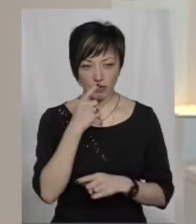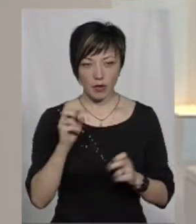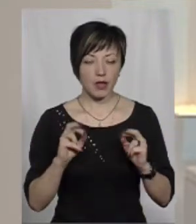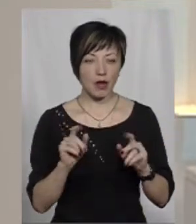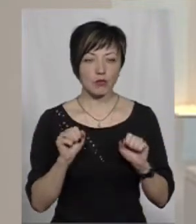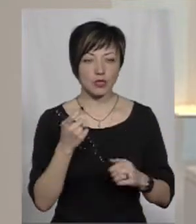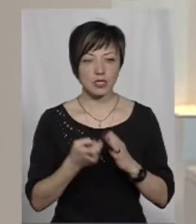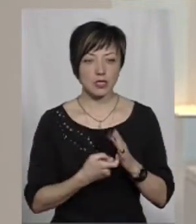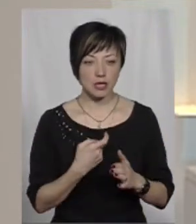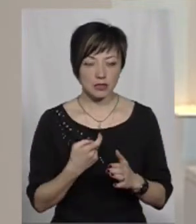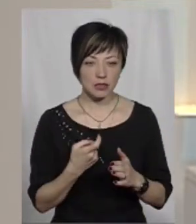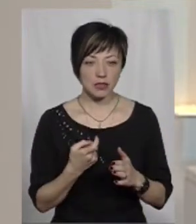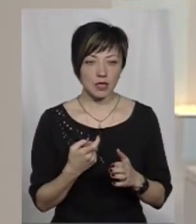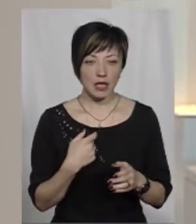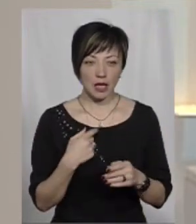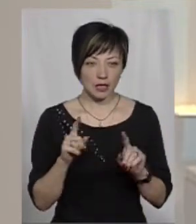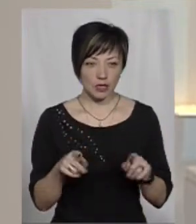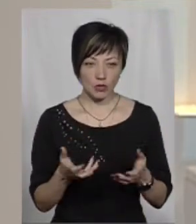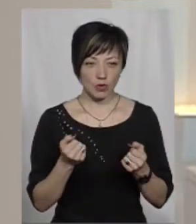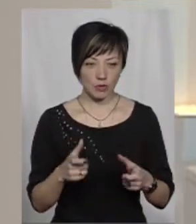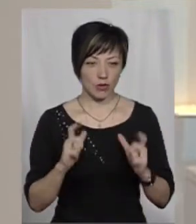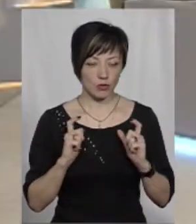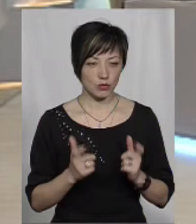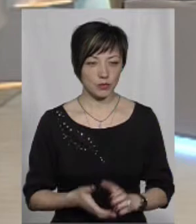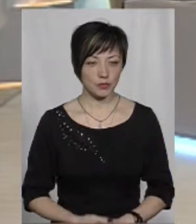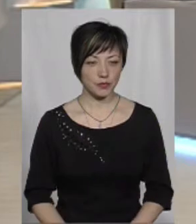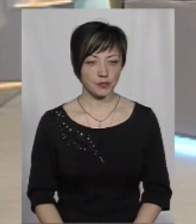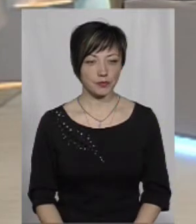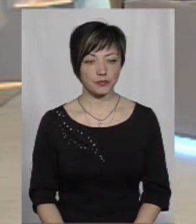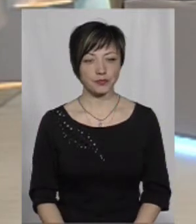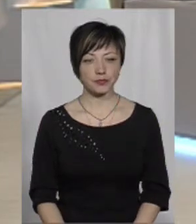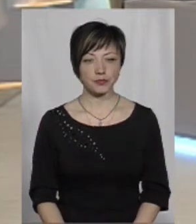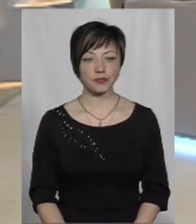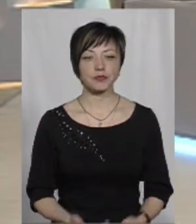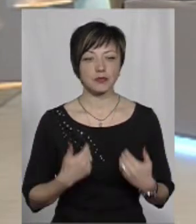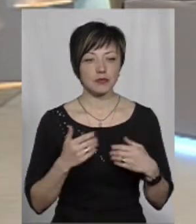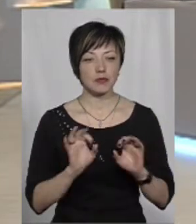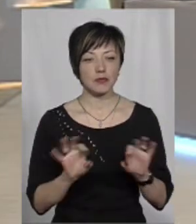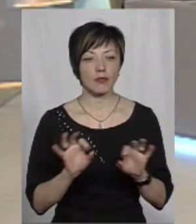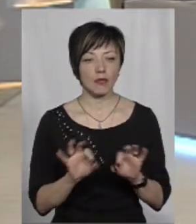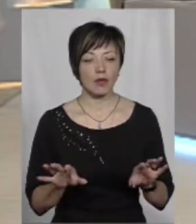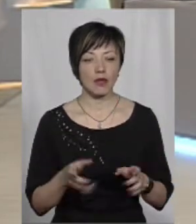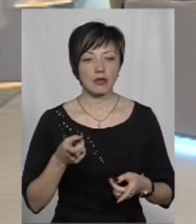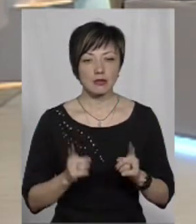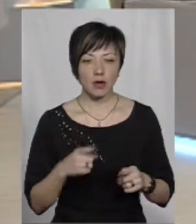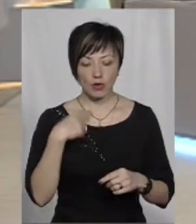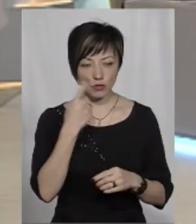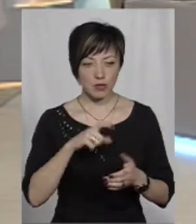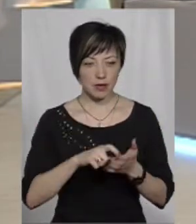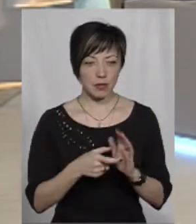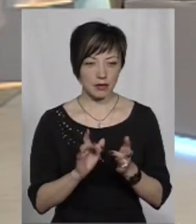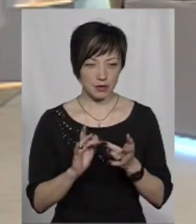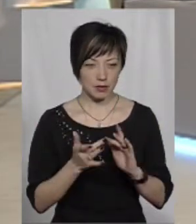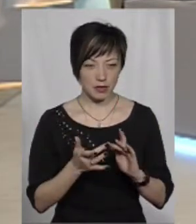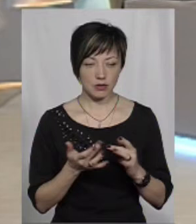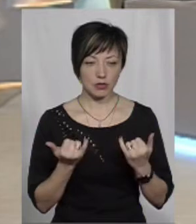я можу дізнатися. Я теж не отримала цей рахунок. Я прокоментую. Так, будь ласка. Насправді, в особистому кабінеті,